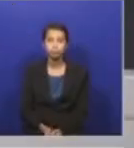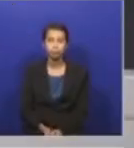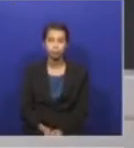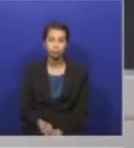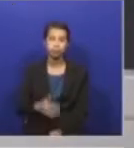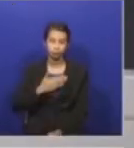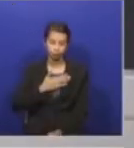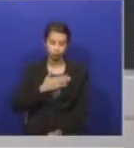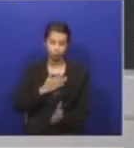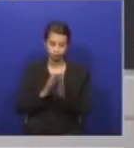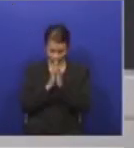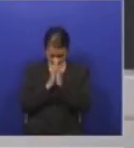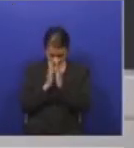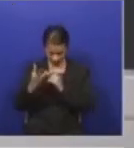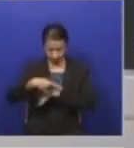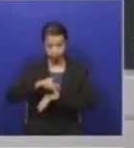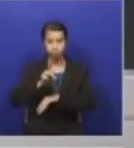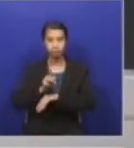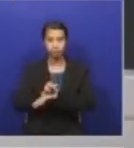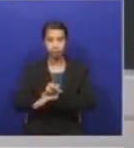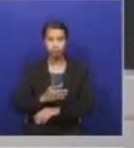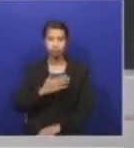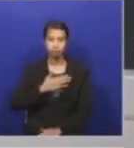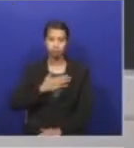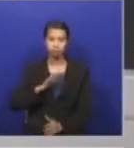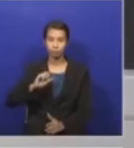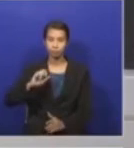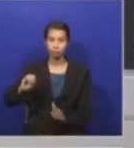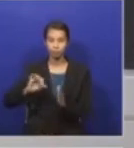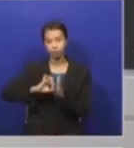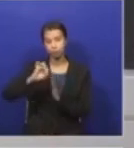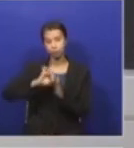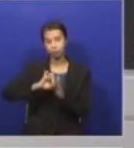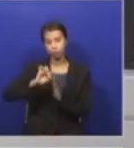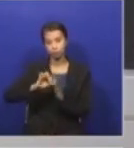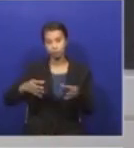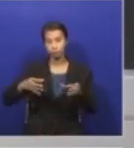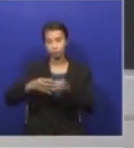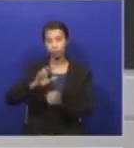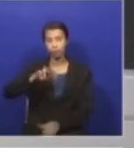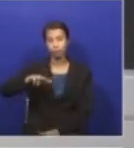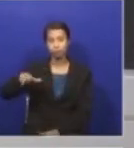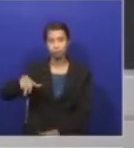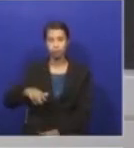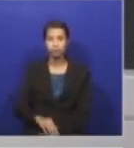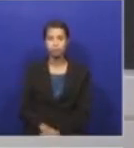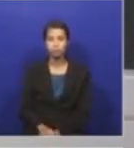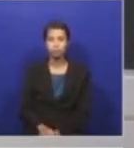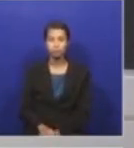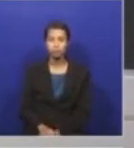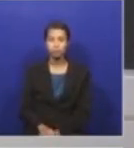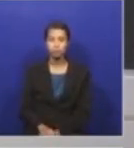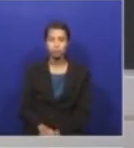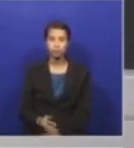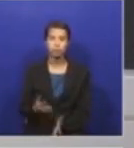ผมจุลพันธ์อมรนิวัฒน์สมาชิกสภาผู้แทนราษฎรจังหวัดเชียงใหม่จากพรรคเพื่อไทยครับท่านประธานครับ